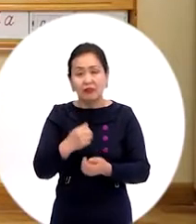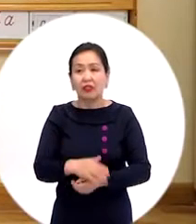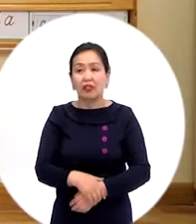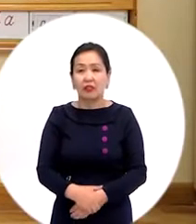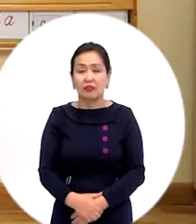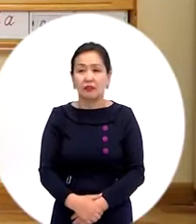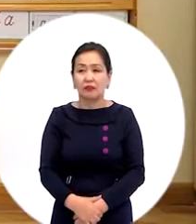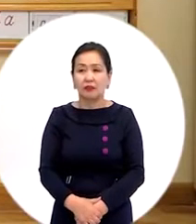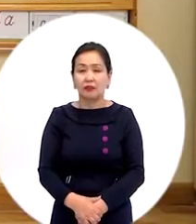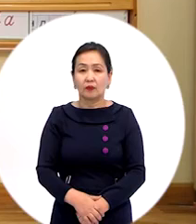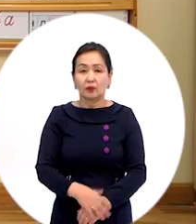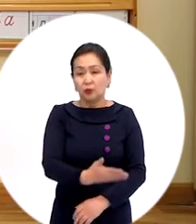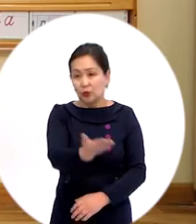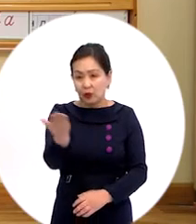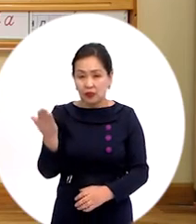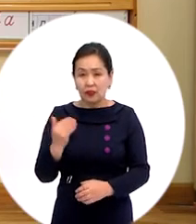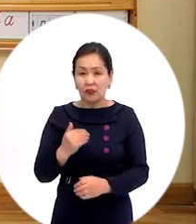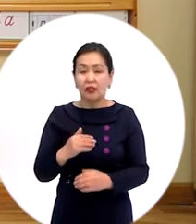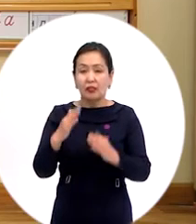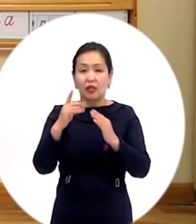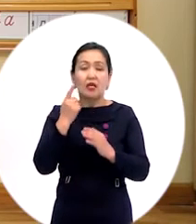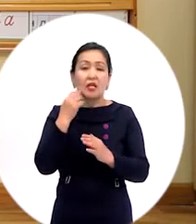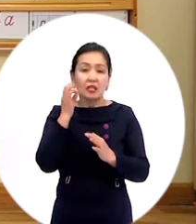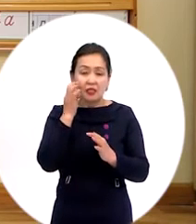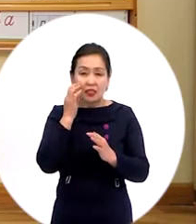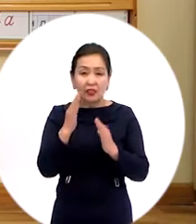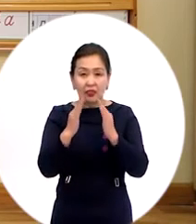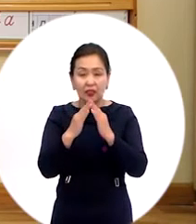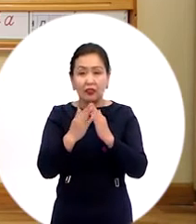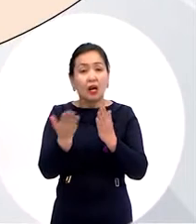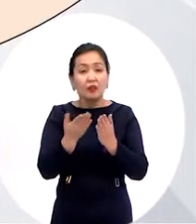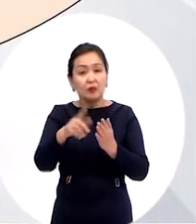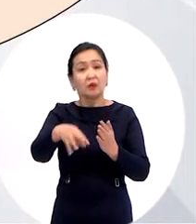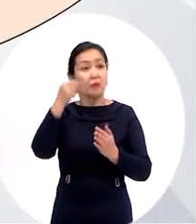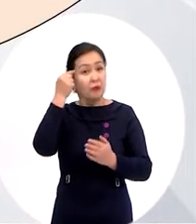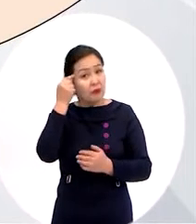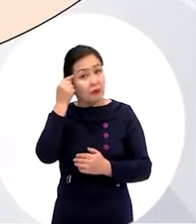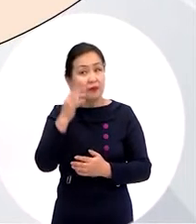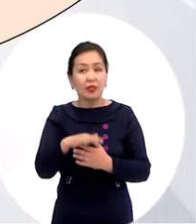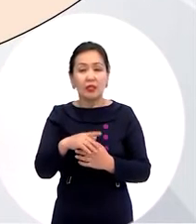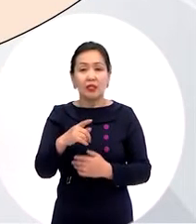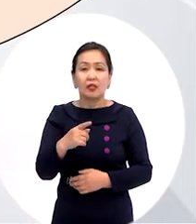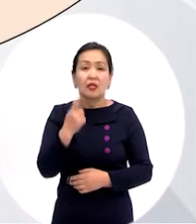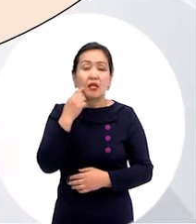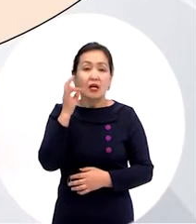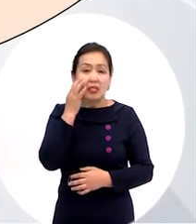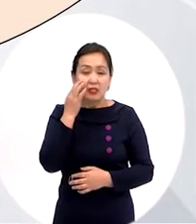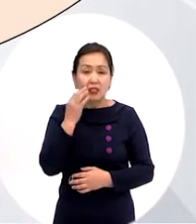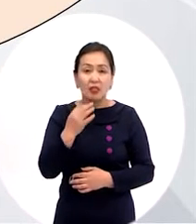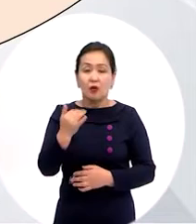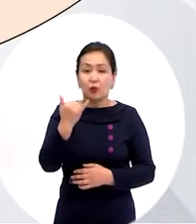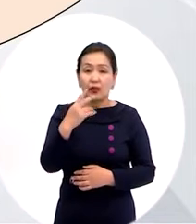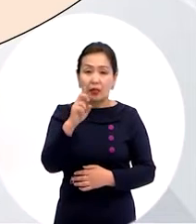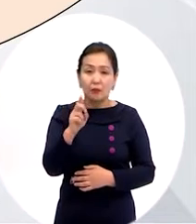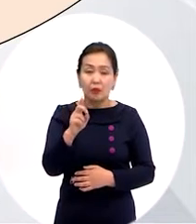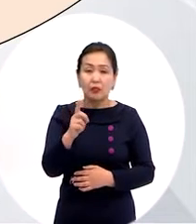За, бүгдээрээ одоод Эльсагийнхаа гэрийн хаягийг эргээд нэг санцгаая. Эльса маань